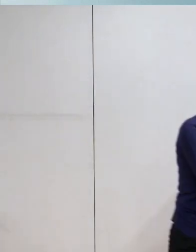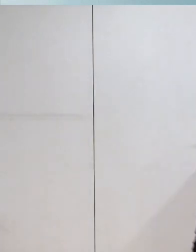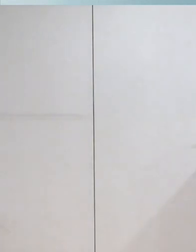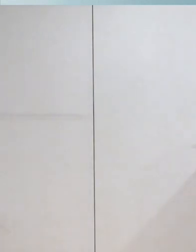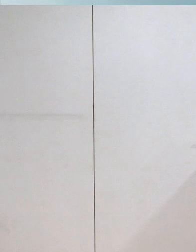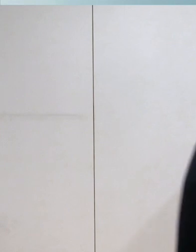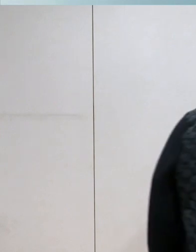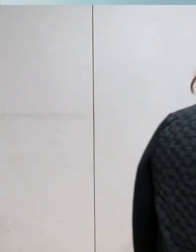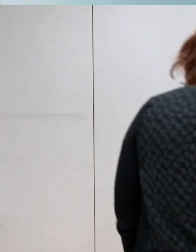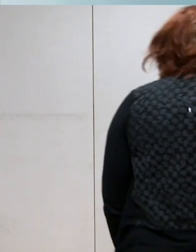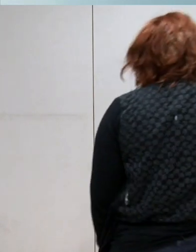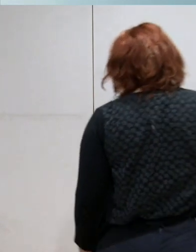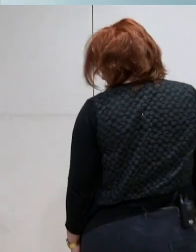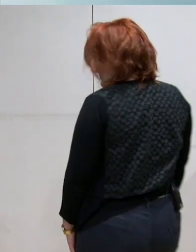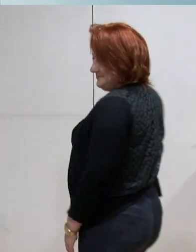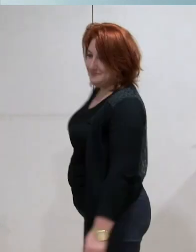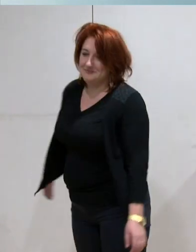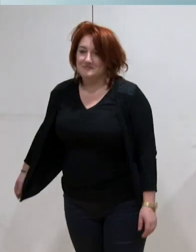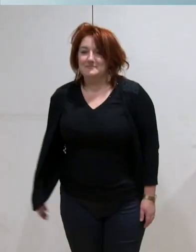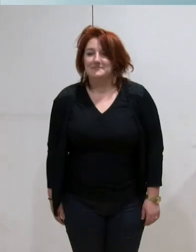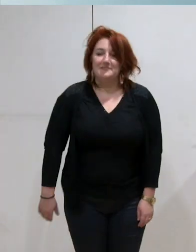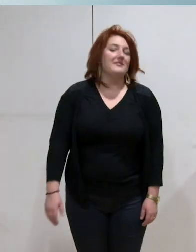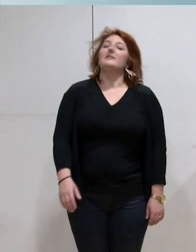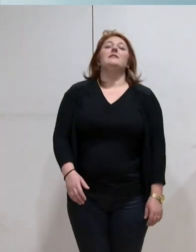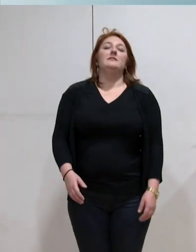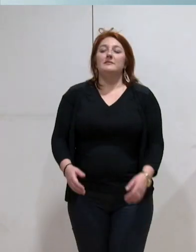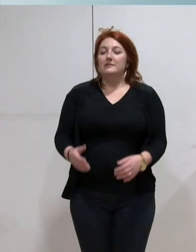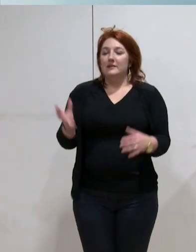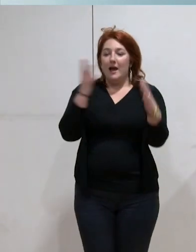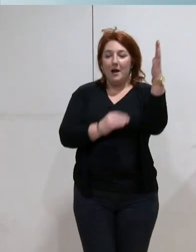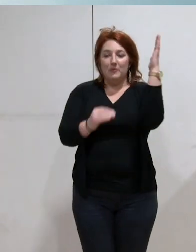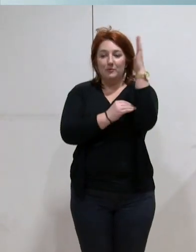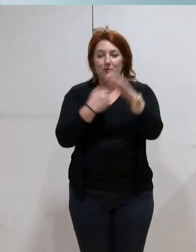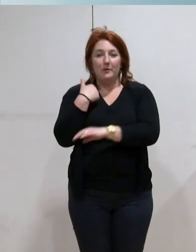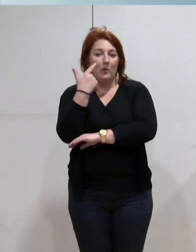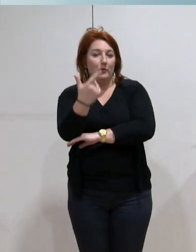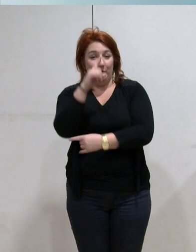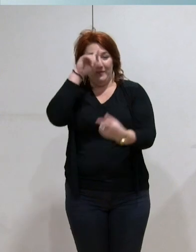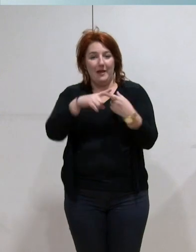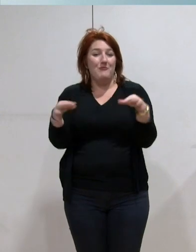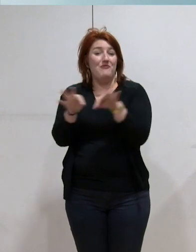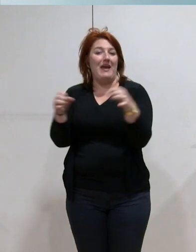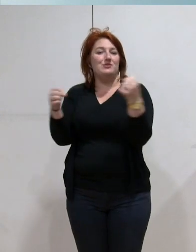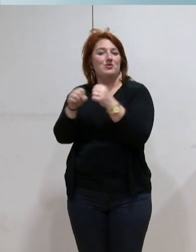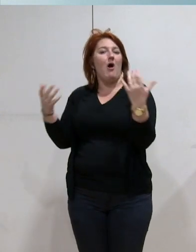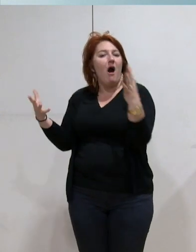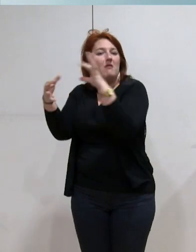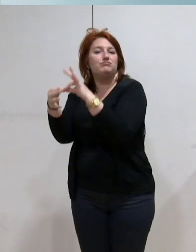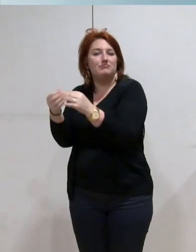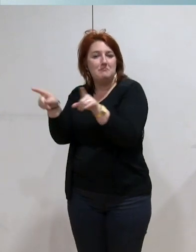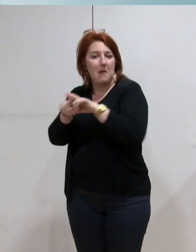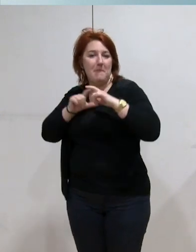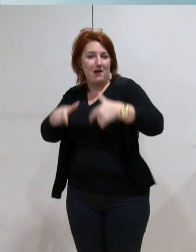2 euh qui porte sur donc les regroupements de fraterie je le mets au voix qui ne prend pas part